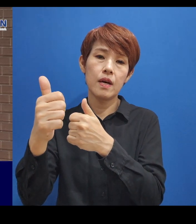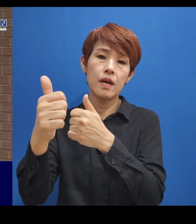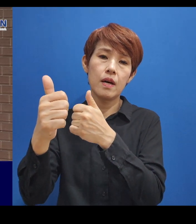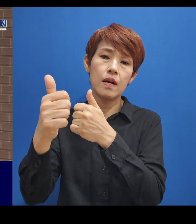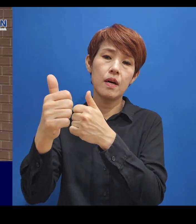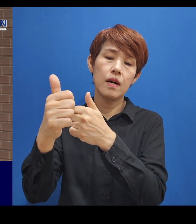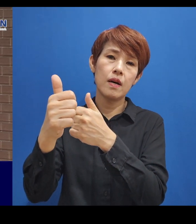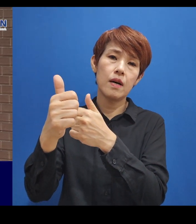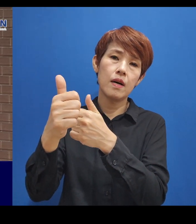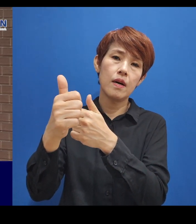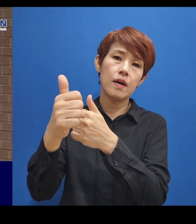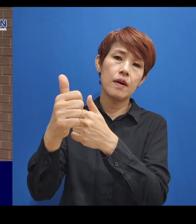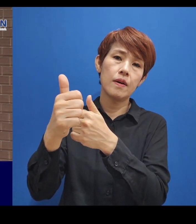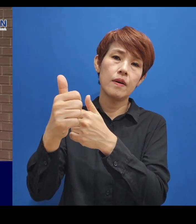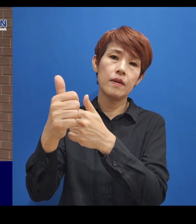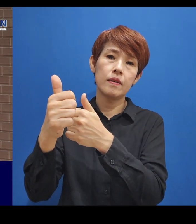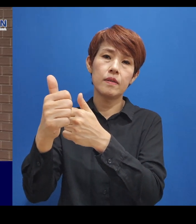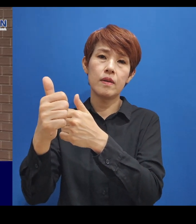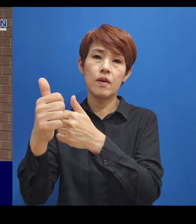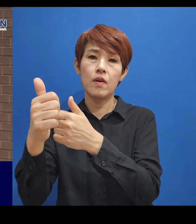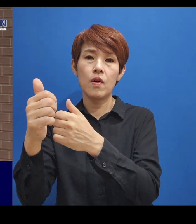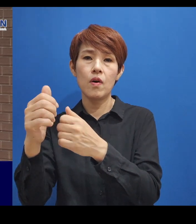나갑니다.